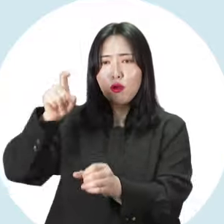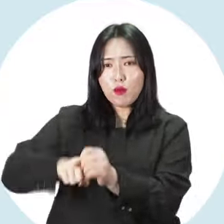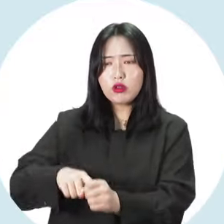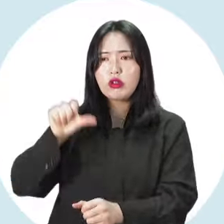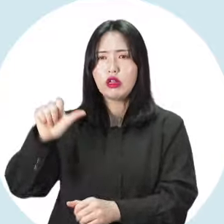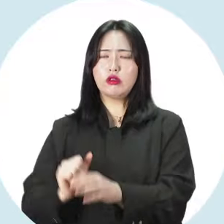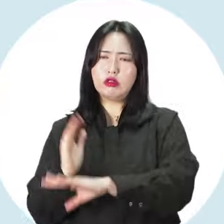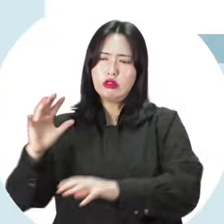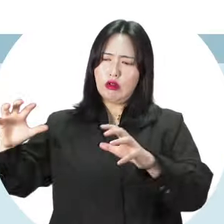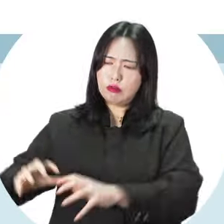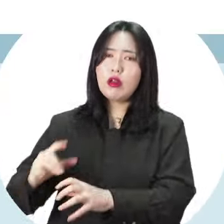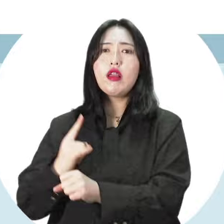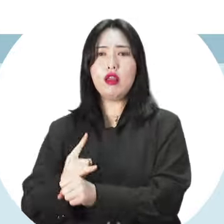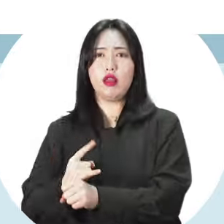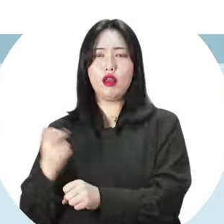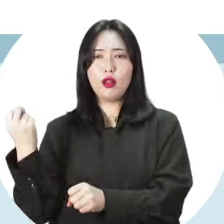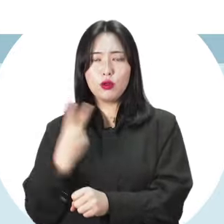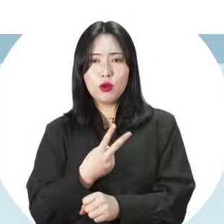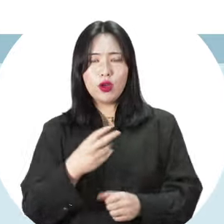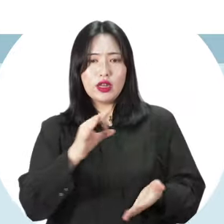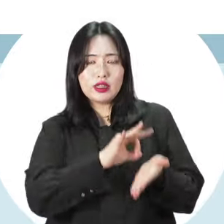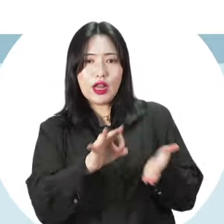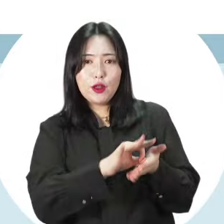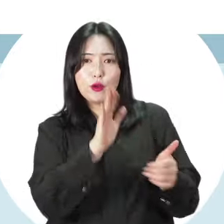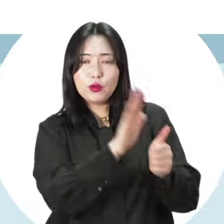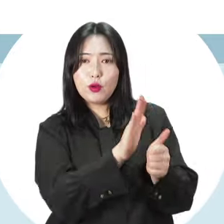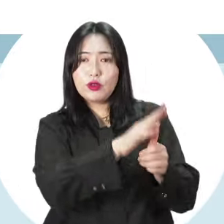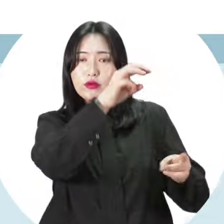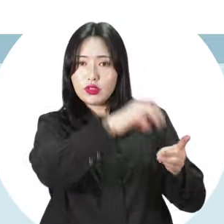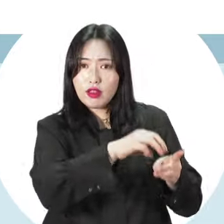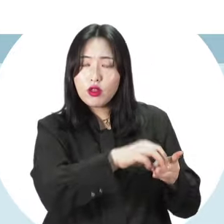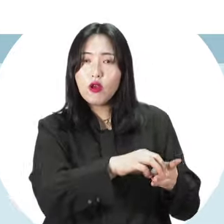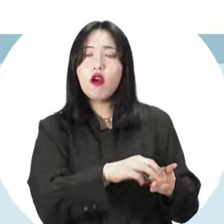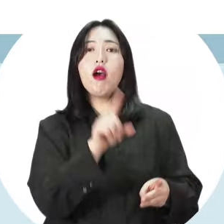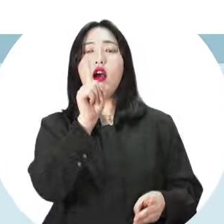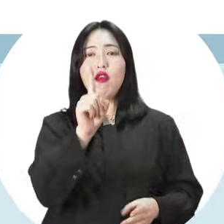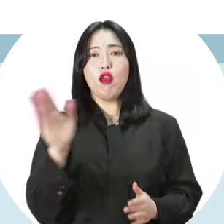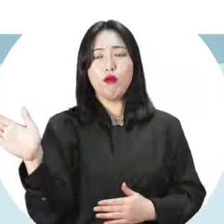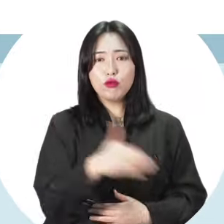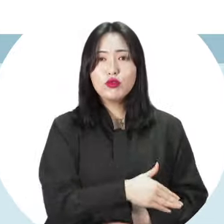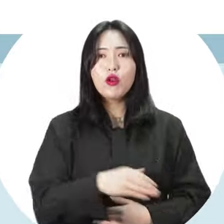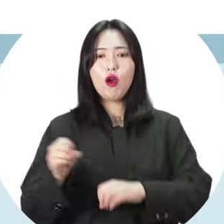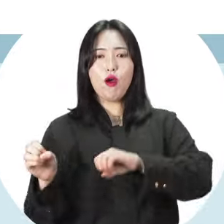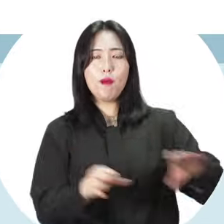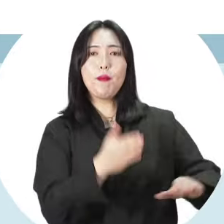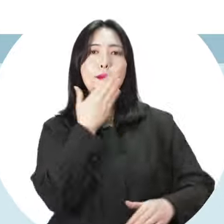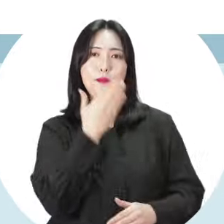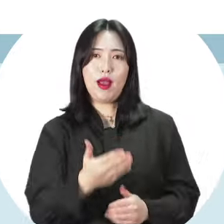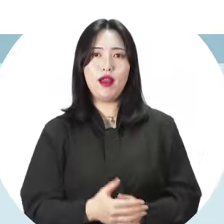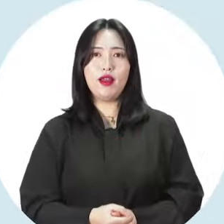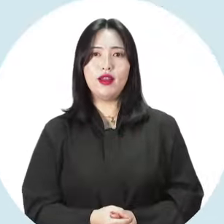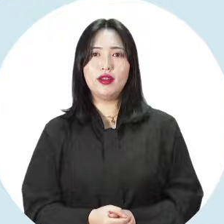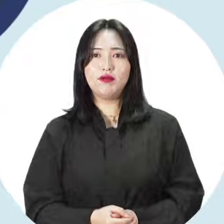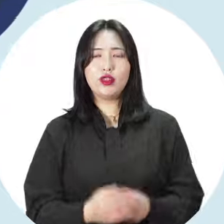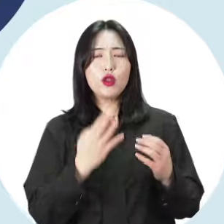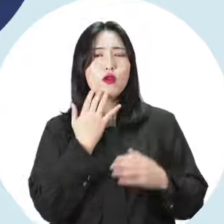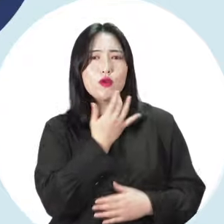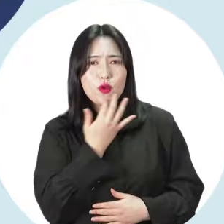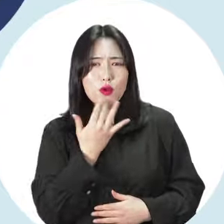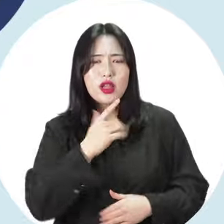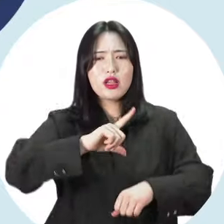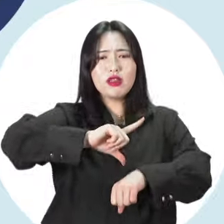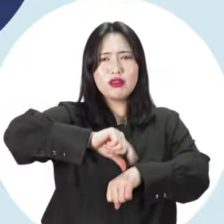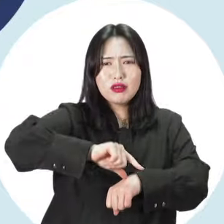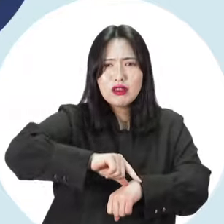하거나 재활용 도움센터에서는 1개부터 무상배출이 가능합니다.